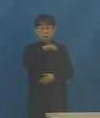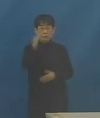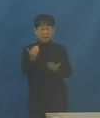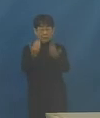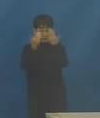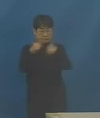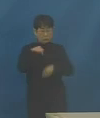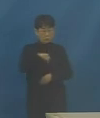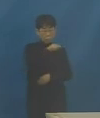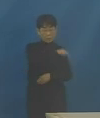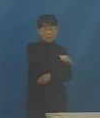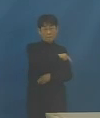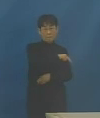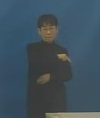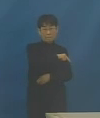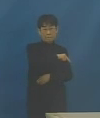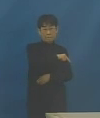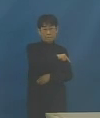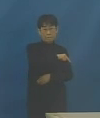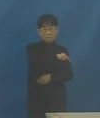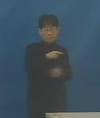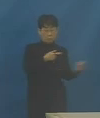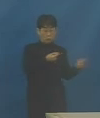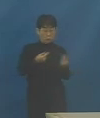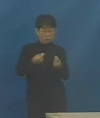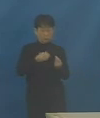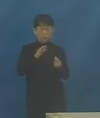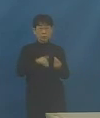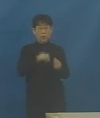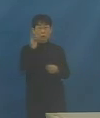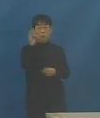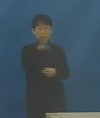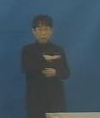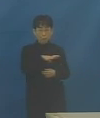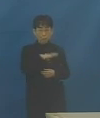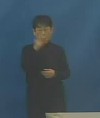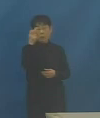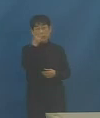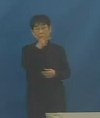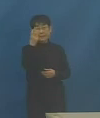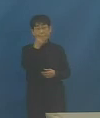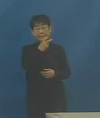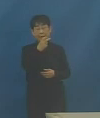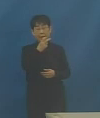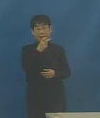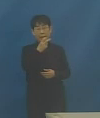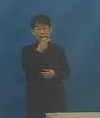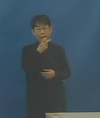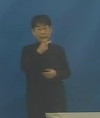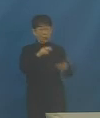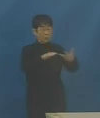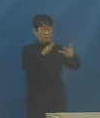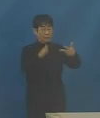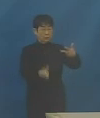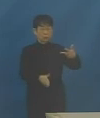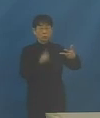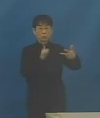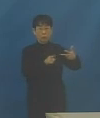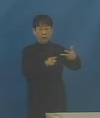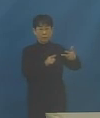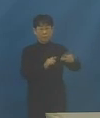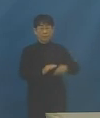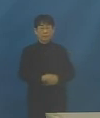共通している7がこう無料検査のあの子整数でございましてええ